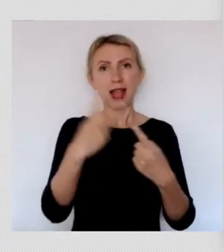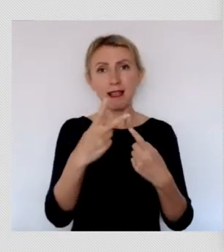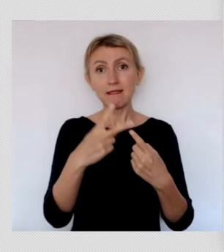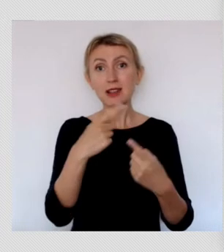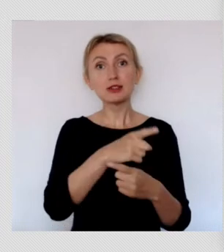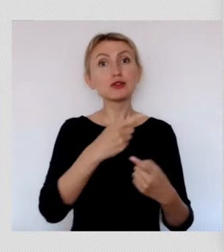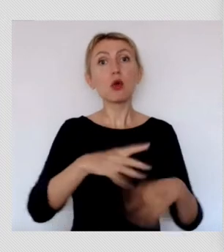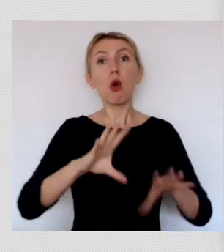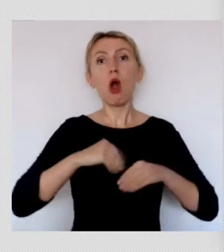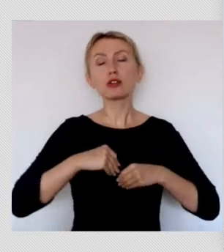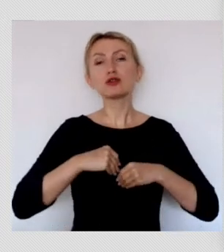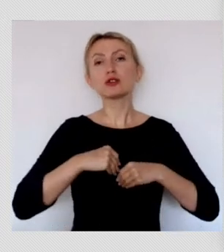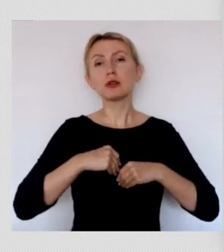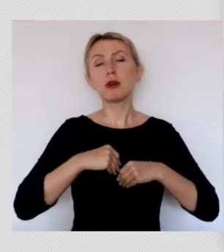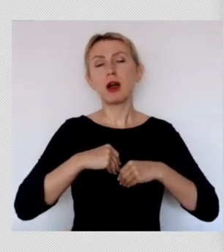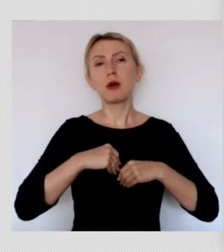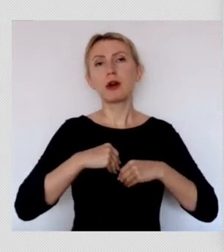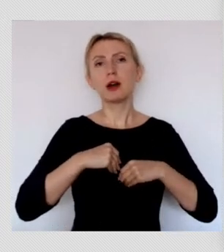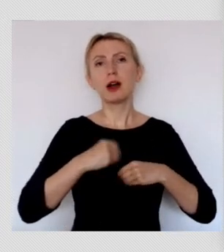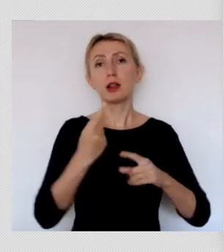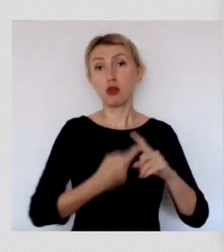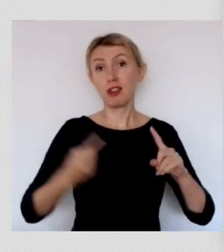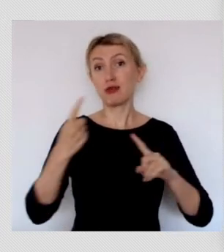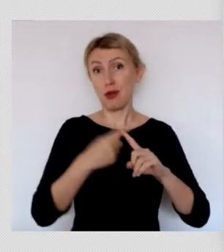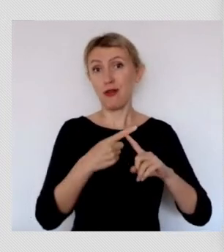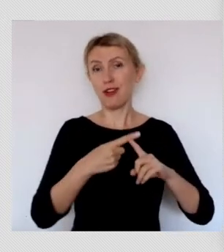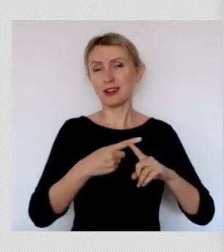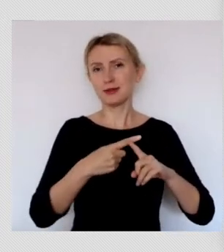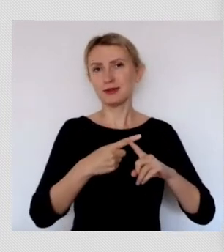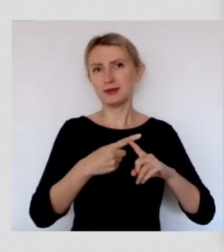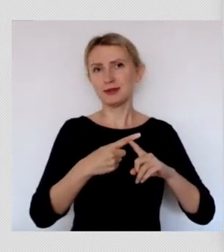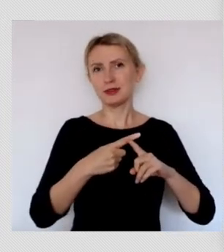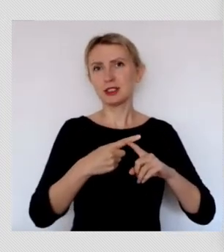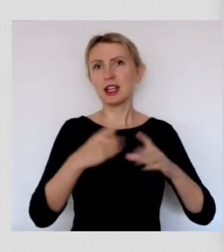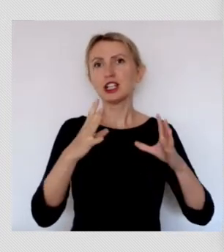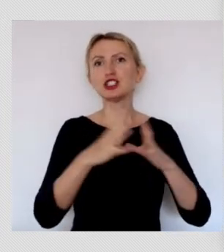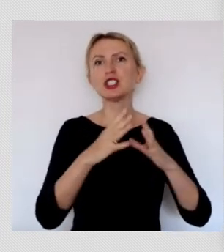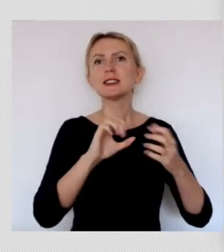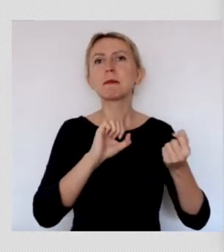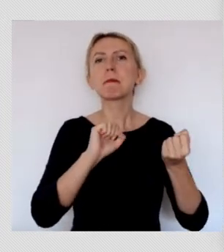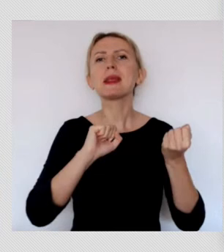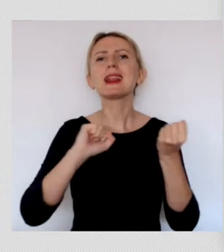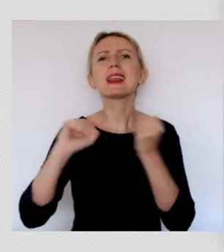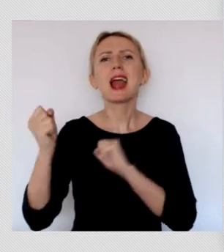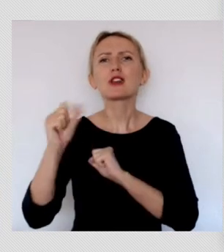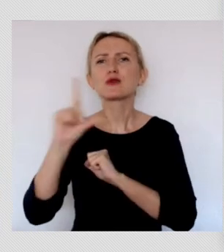dostała środki, dodatkowe środki, które przekroczyły 10 miliardów złotych.